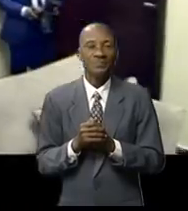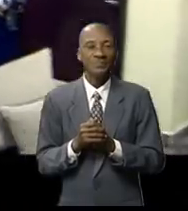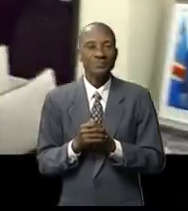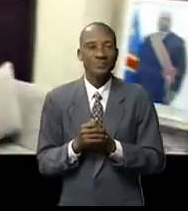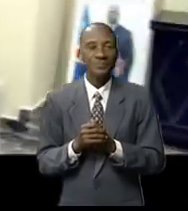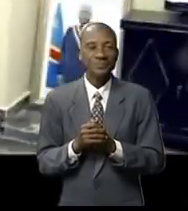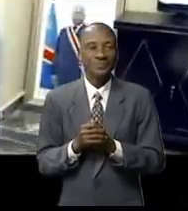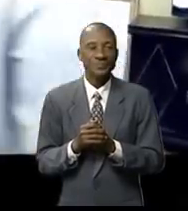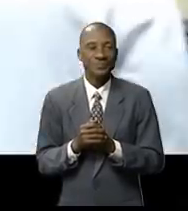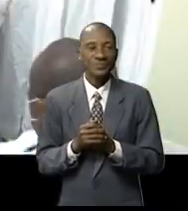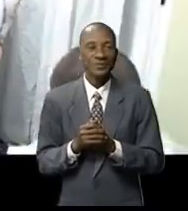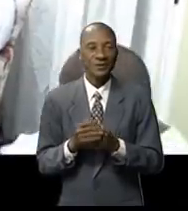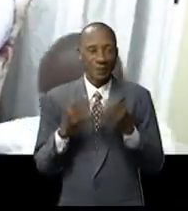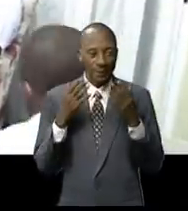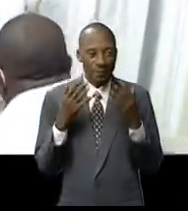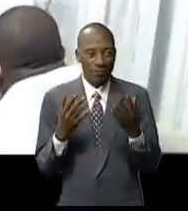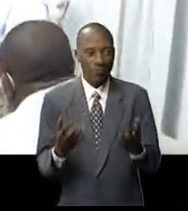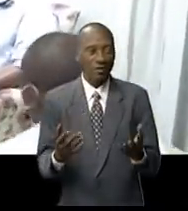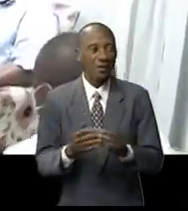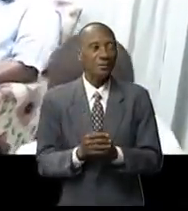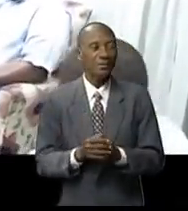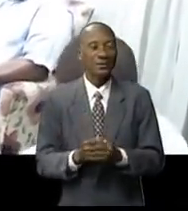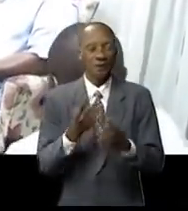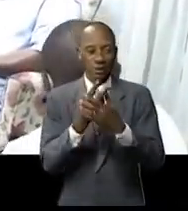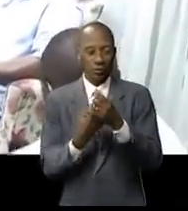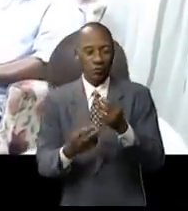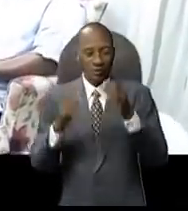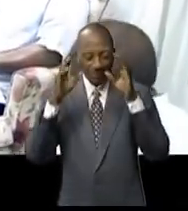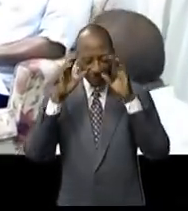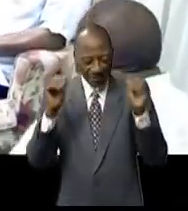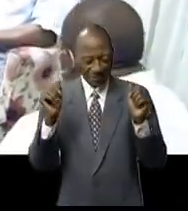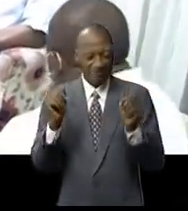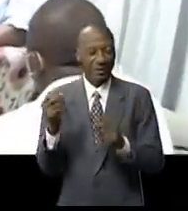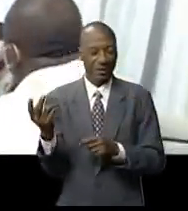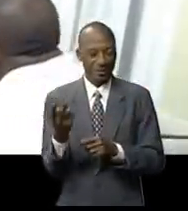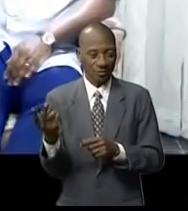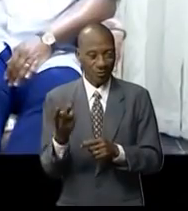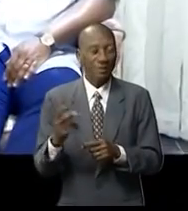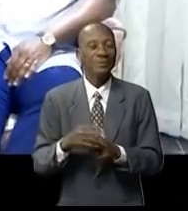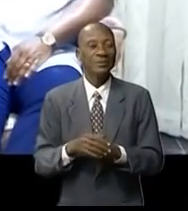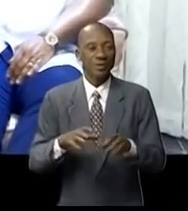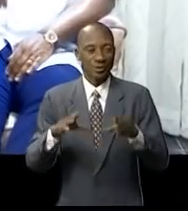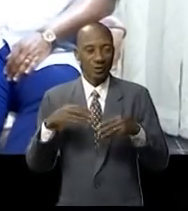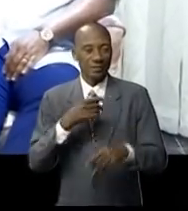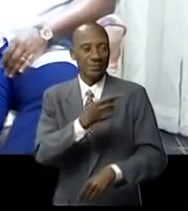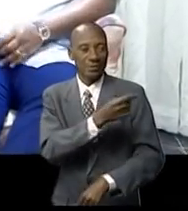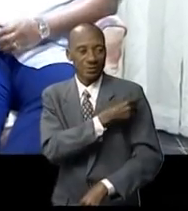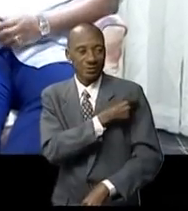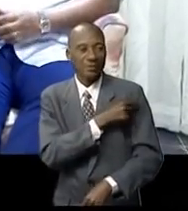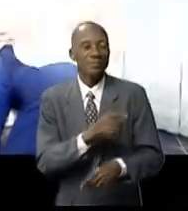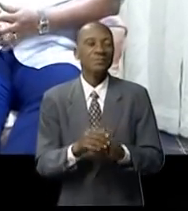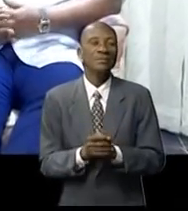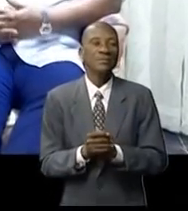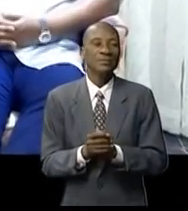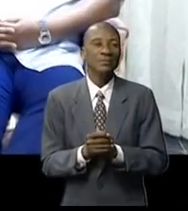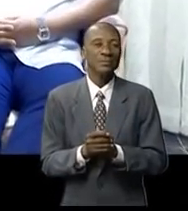Sur recommandation du médecin, le couple présidentiel a été convié à la salle d'observation pendant un quart d'heure et c'est dès là que le garant de la